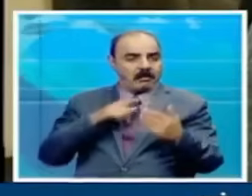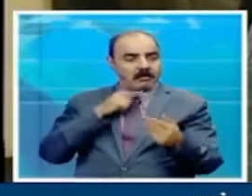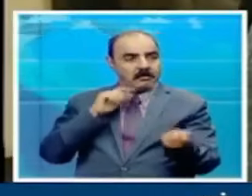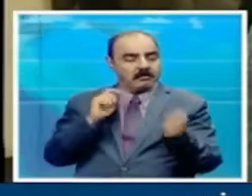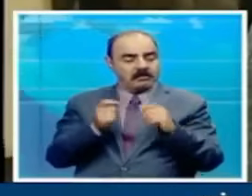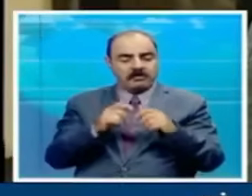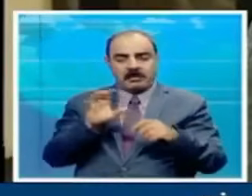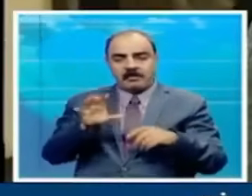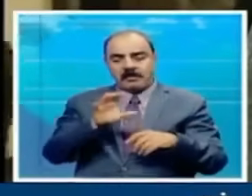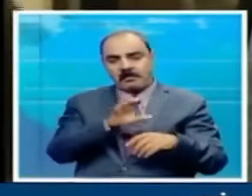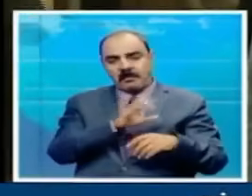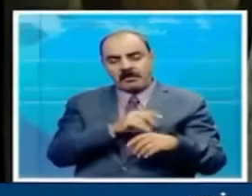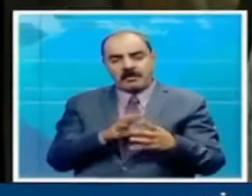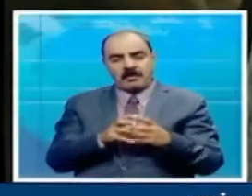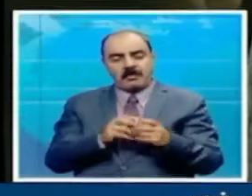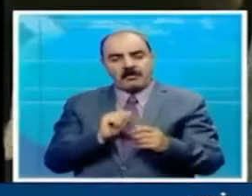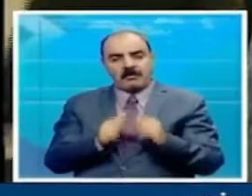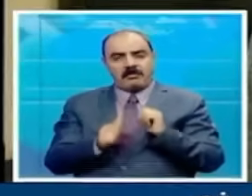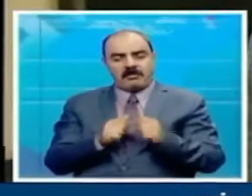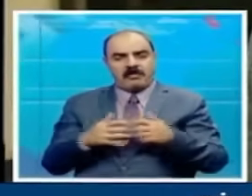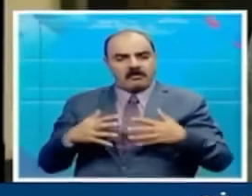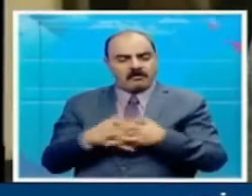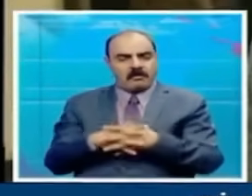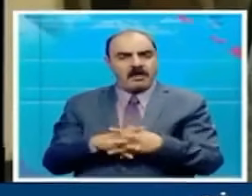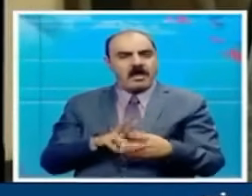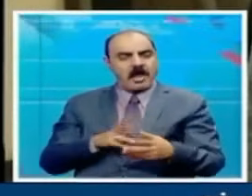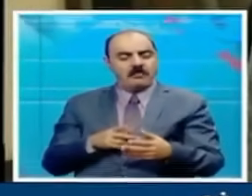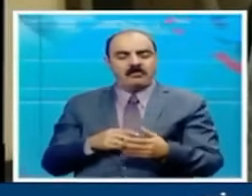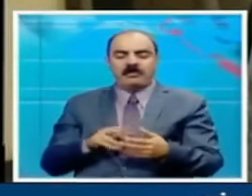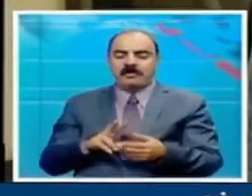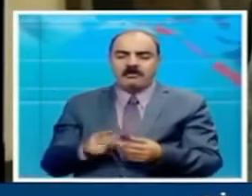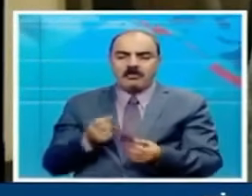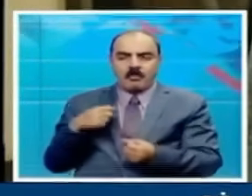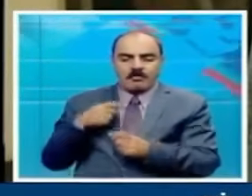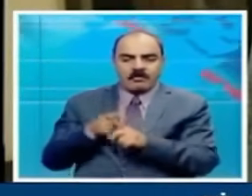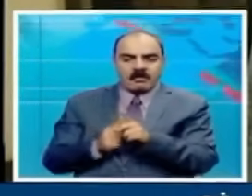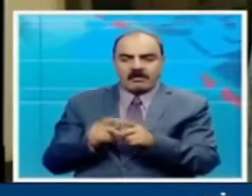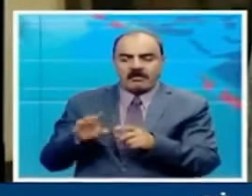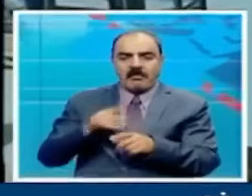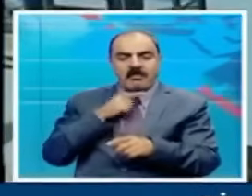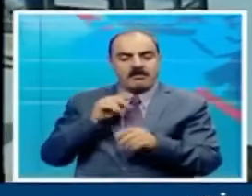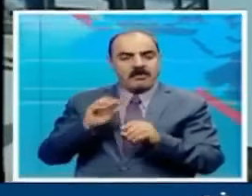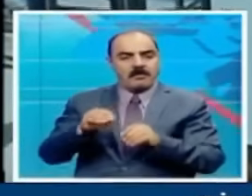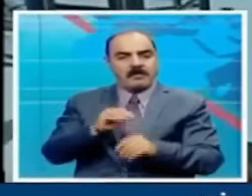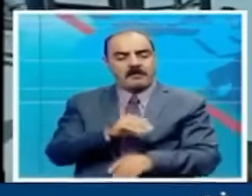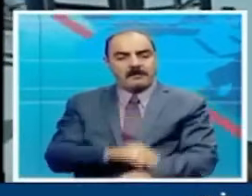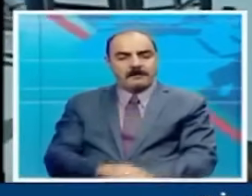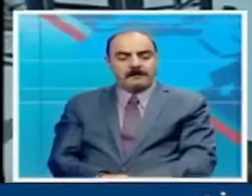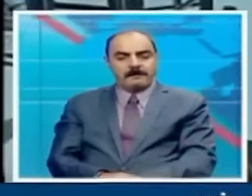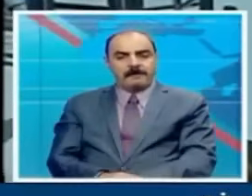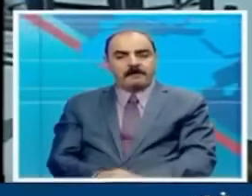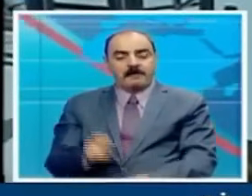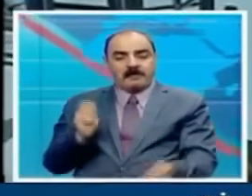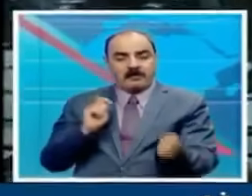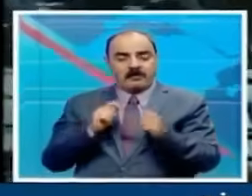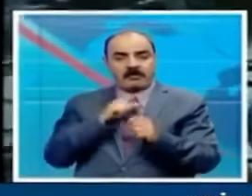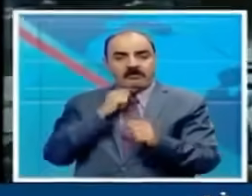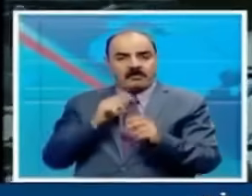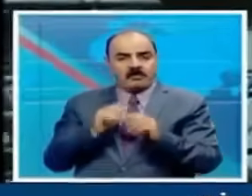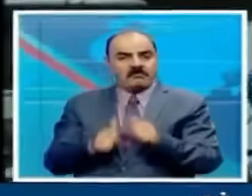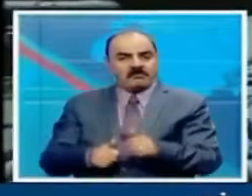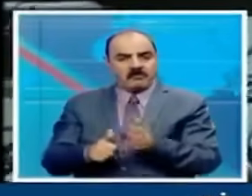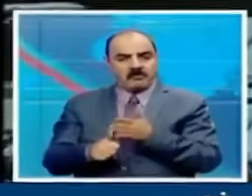لكل المجتمع سواء كانت شراكات عن طريق شراكات أو الوزارات أو القطاع الخاص. الصناعة الخضراء